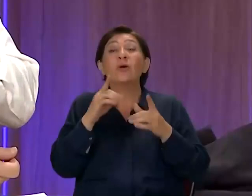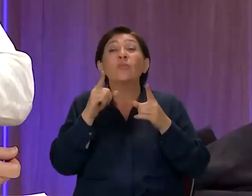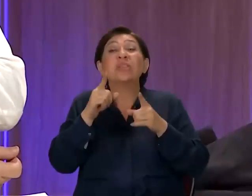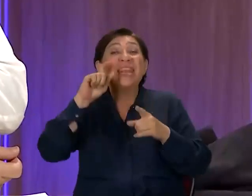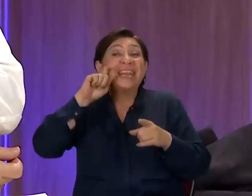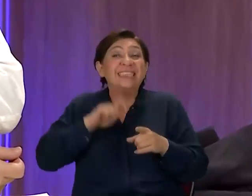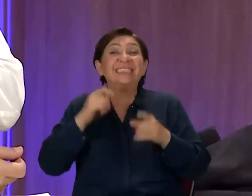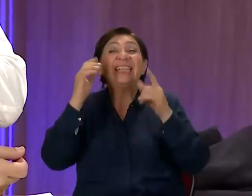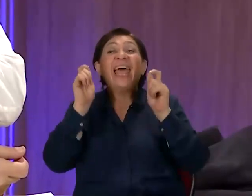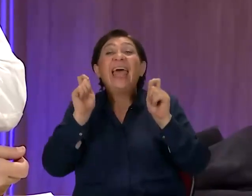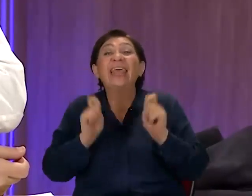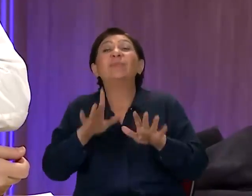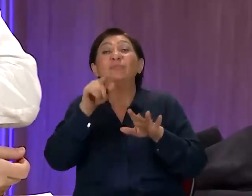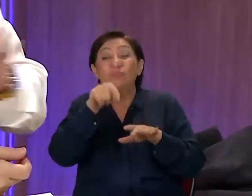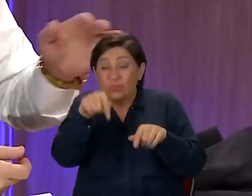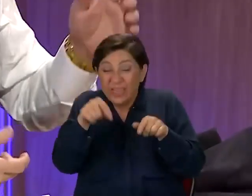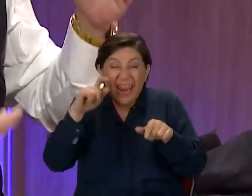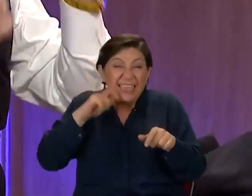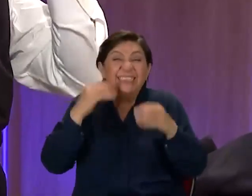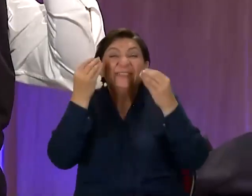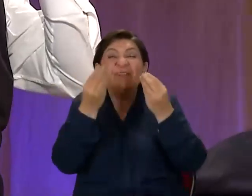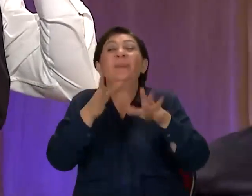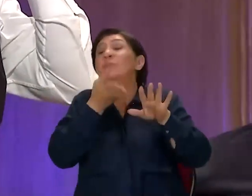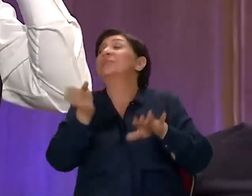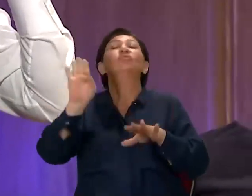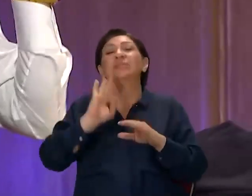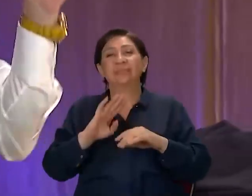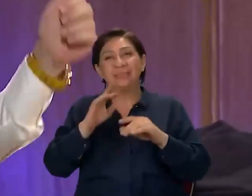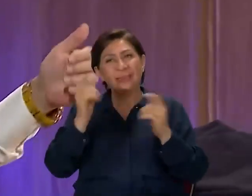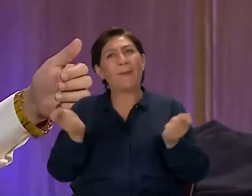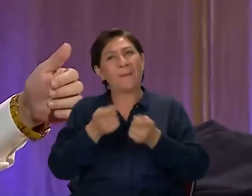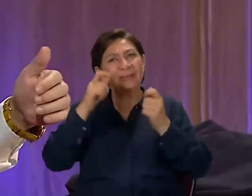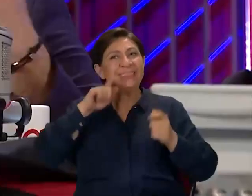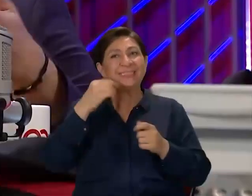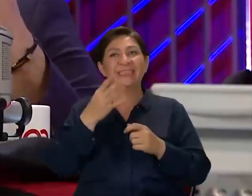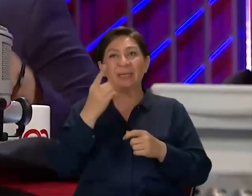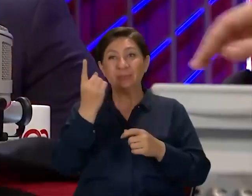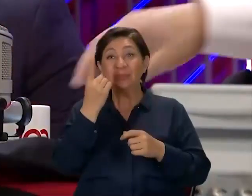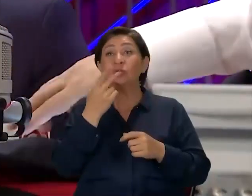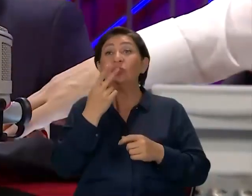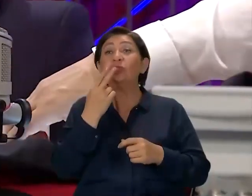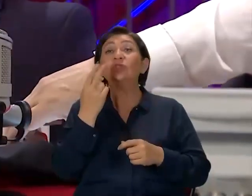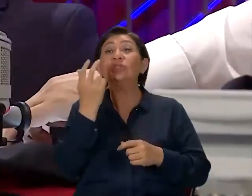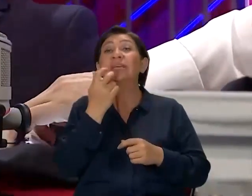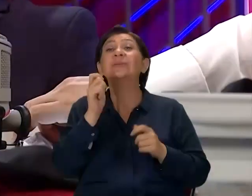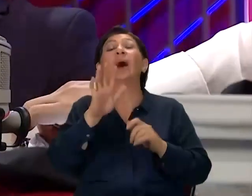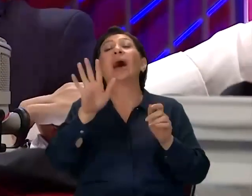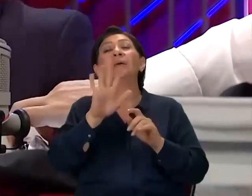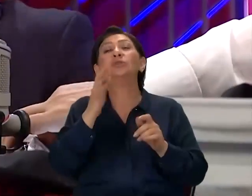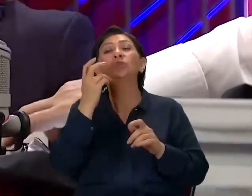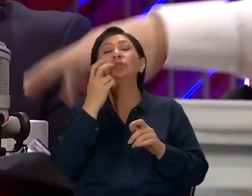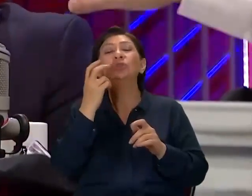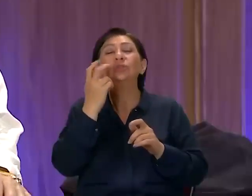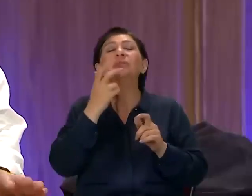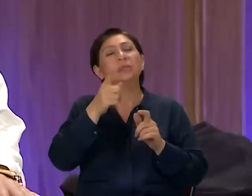bunu rezil etmeden, seni bunu burada rezil etmeden göndermeyeceğim. Ha, bir yok tane hiç. Bir şey söyleyemeyeceğim bir şey mi? Evet, evet, İtalyanca. Hayır,